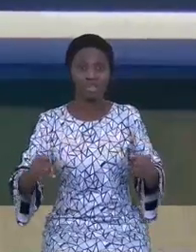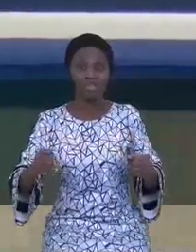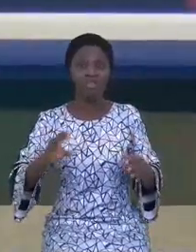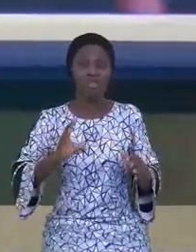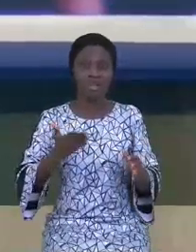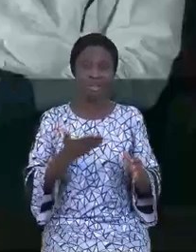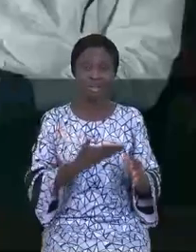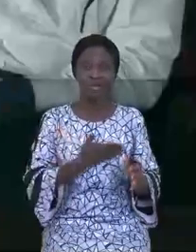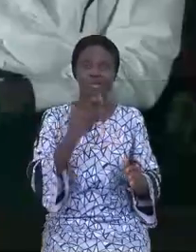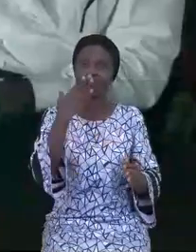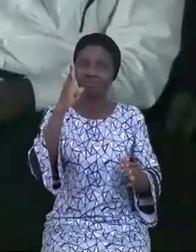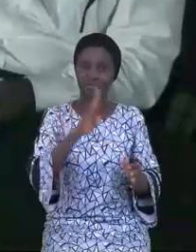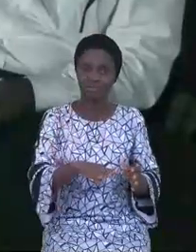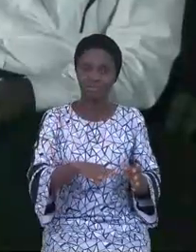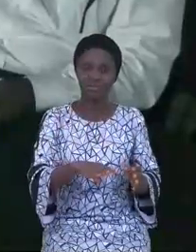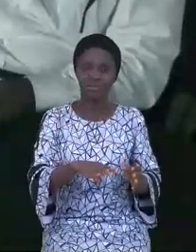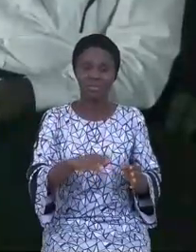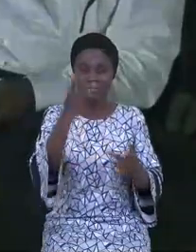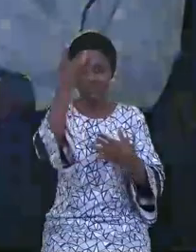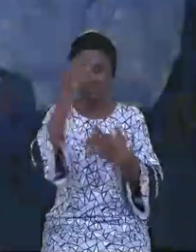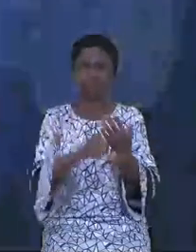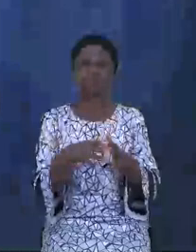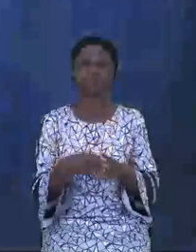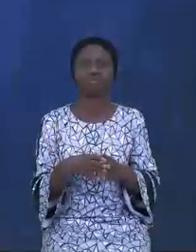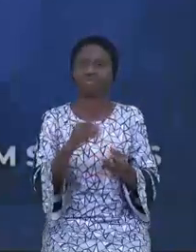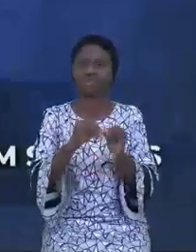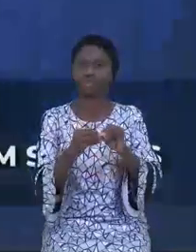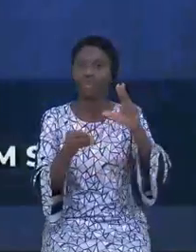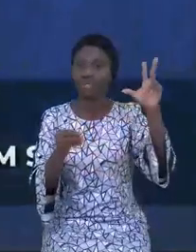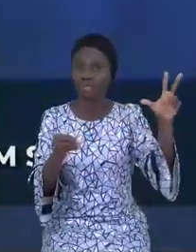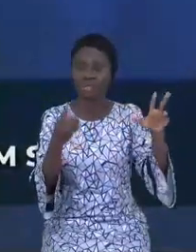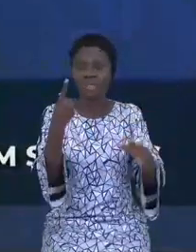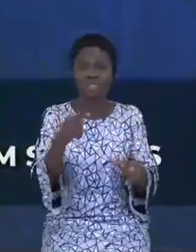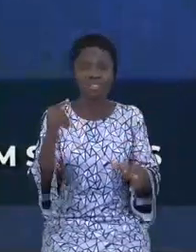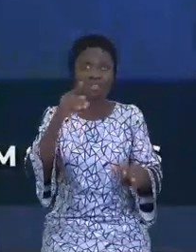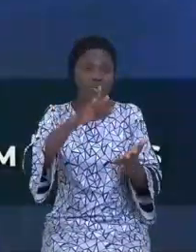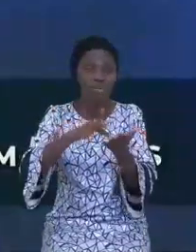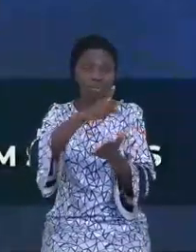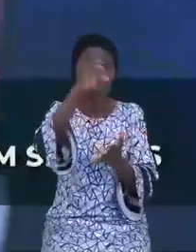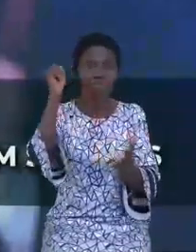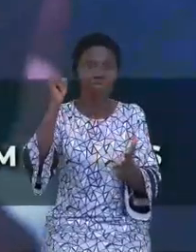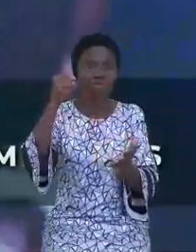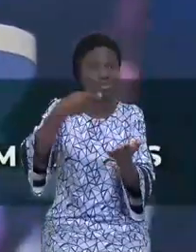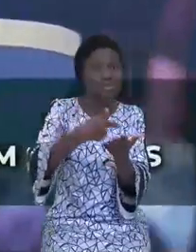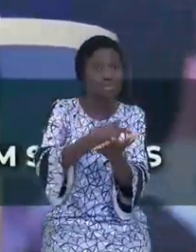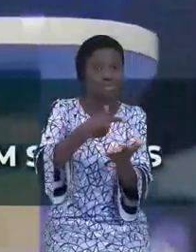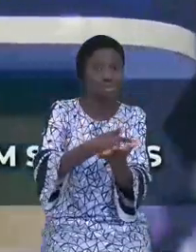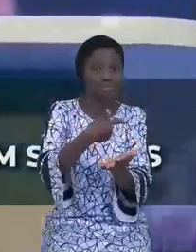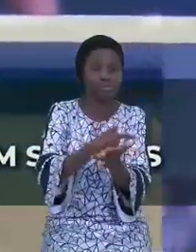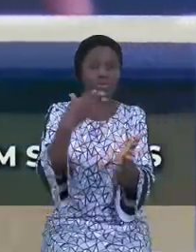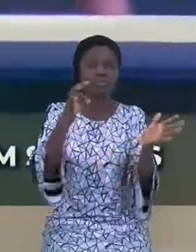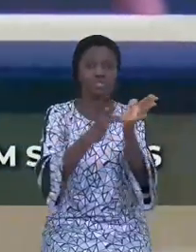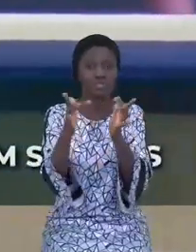pour guérir nos maladies fatales. Troisième point, l'évangile glorieux de Jésus pour tous ceux qui cherchent la